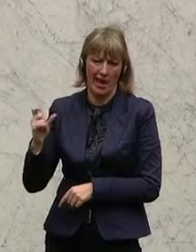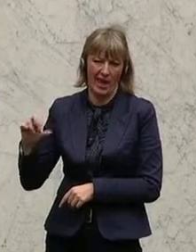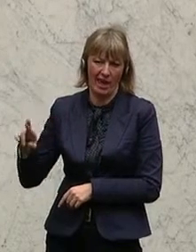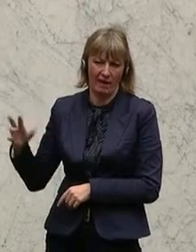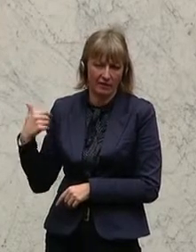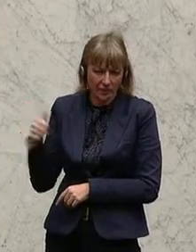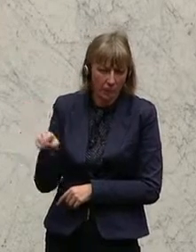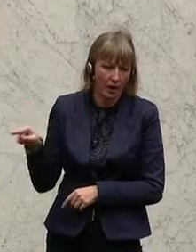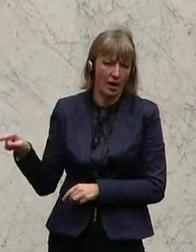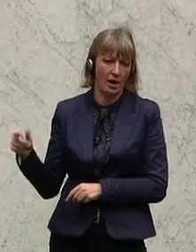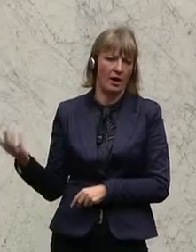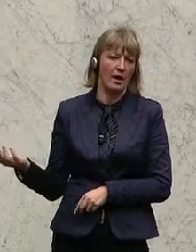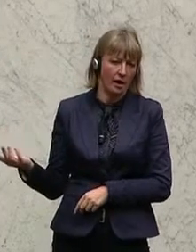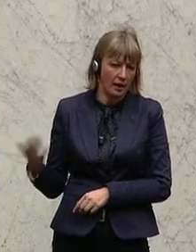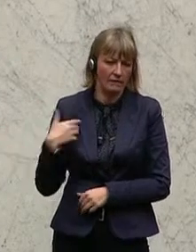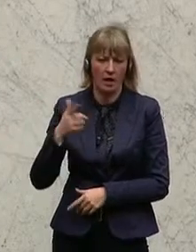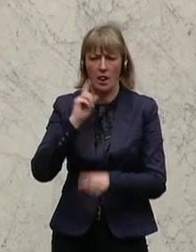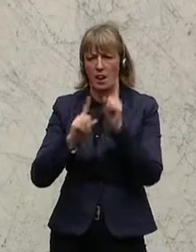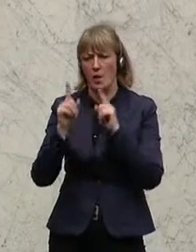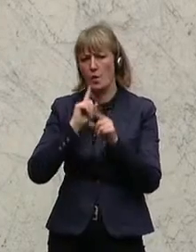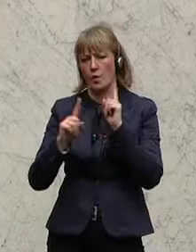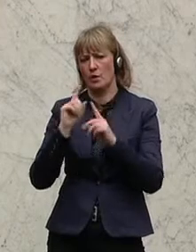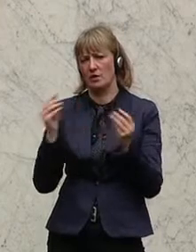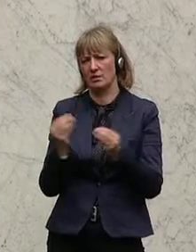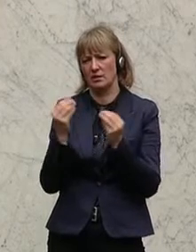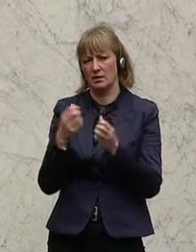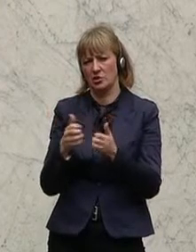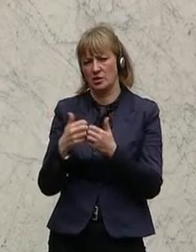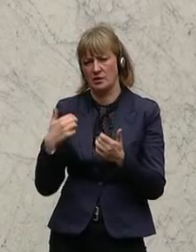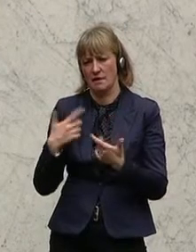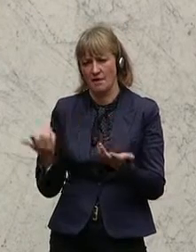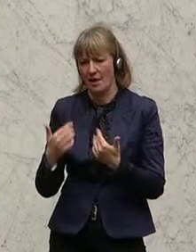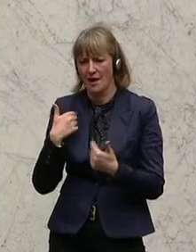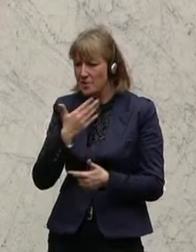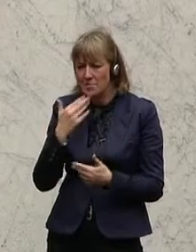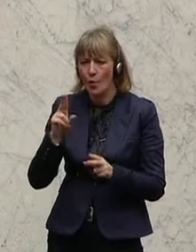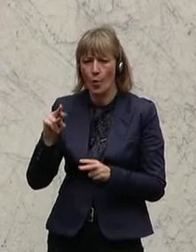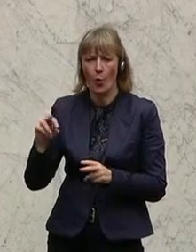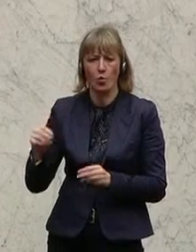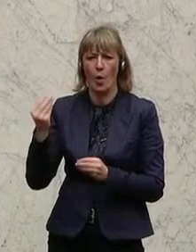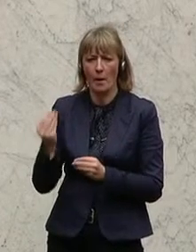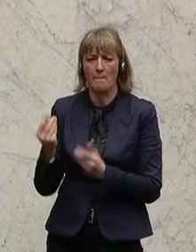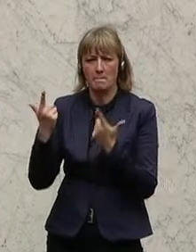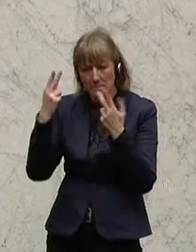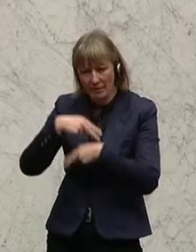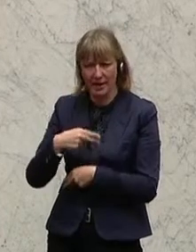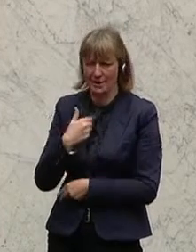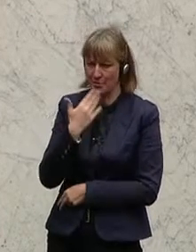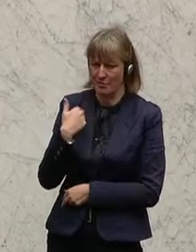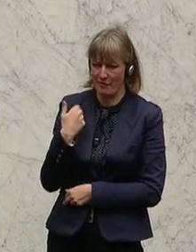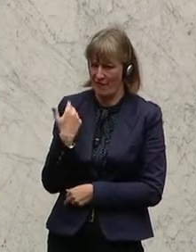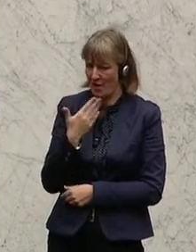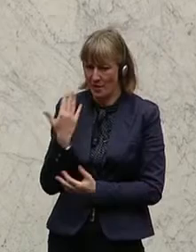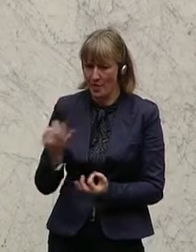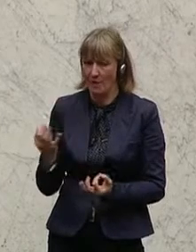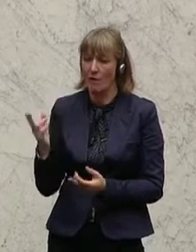das auf eine Lügengeschichte basiert hat, wo es kein UNO-Mandat gegeben hat und wo die USA